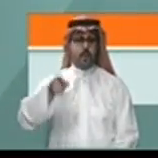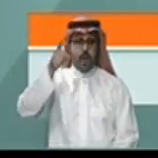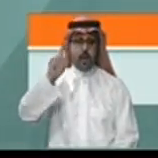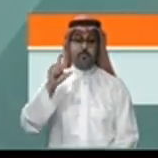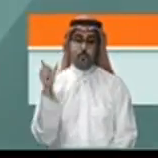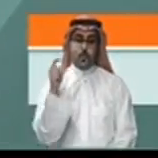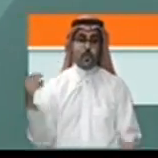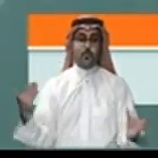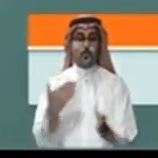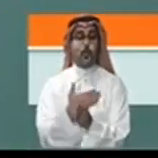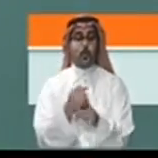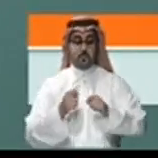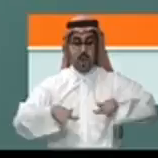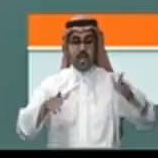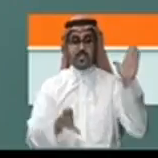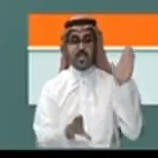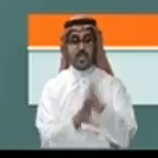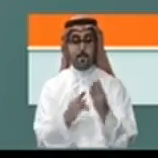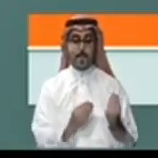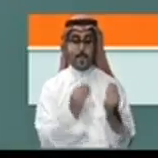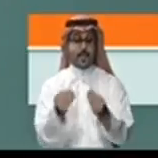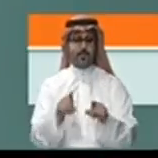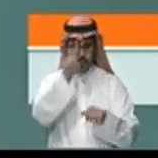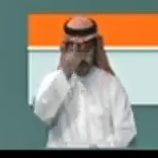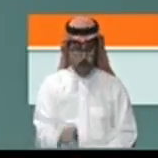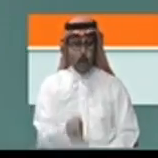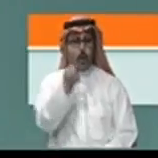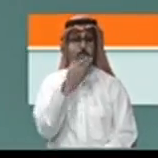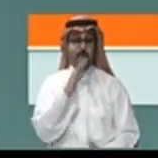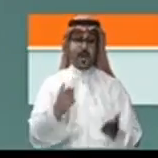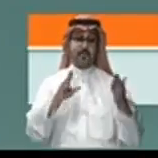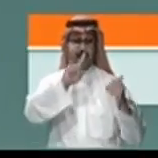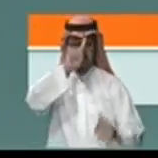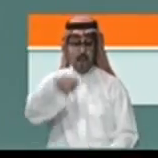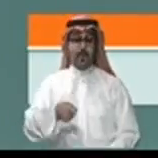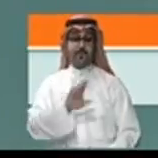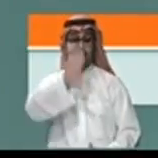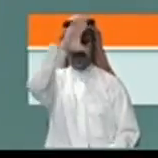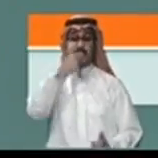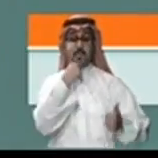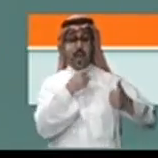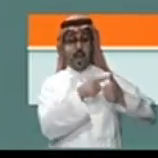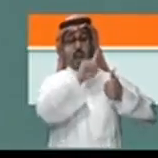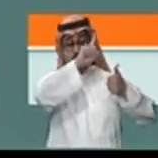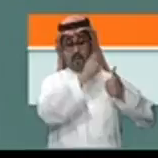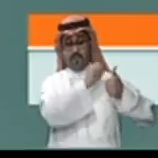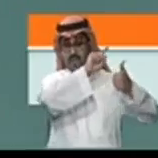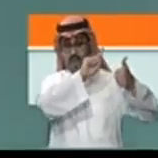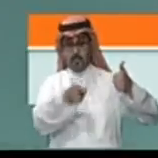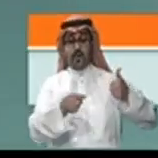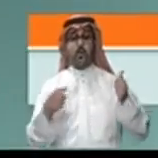وفي هذا اليوم المبارك صدر توجيه مولاي خادم الحرمين الشريفين الملك سلمان عبد العزيز